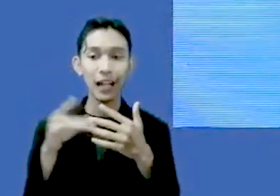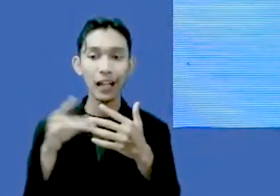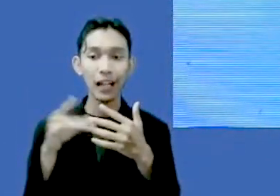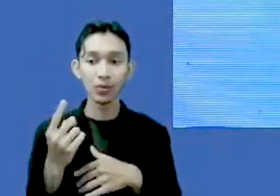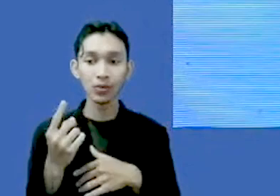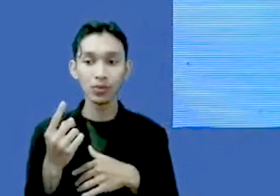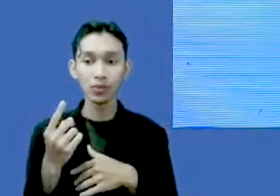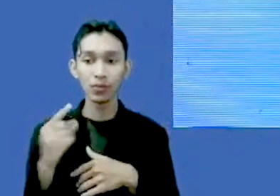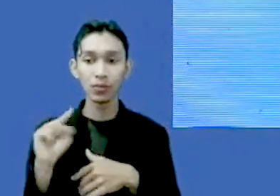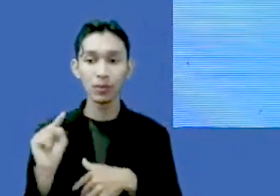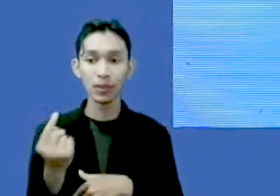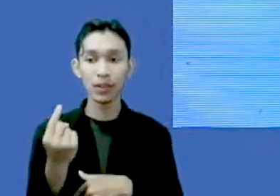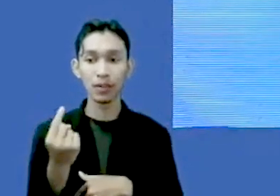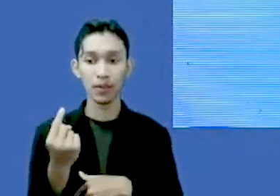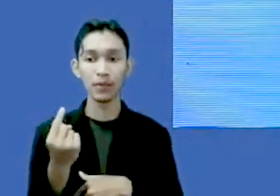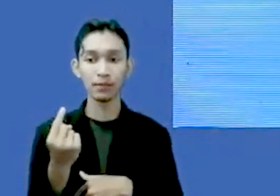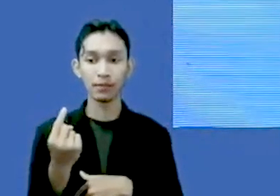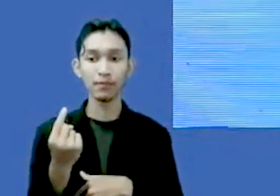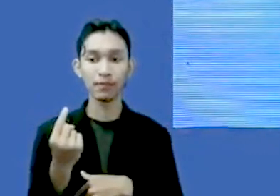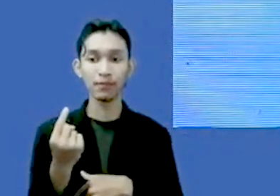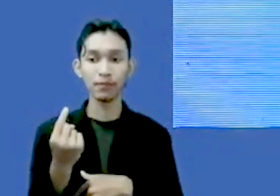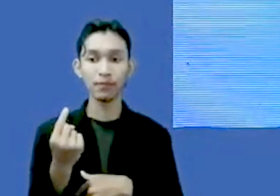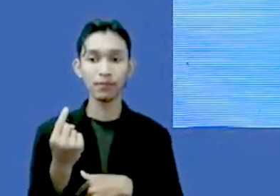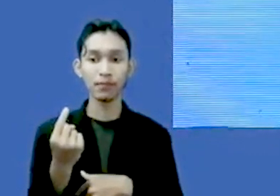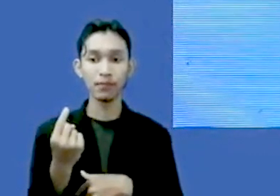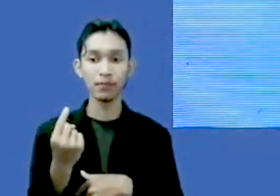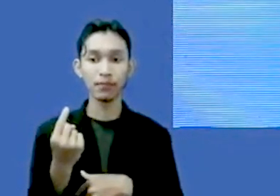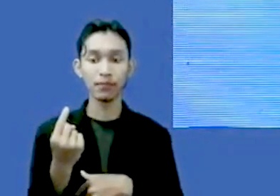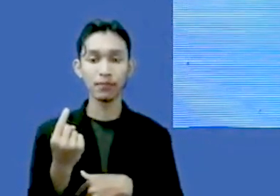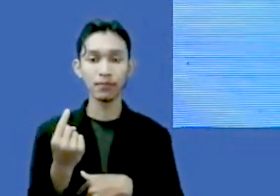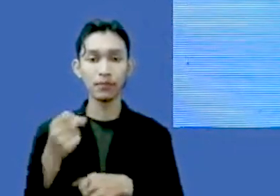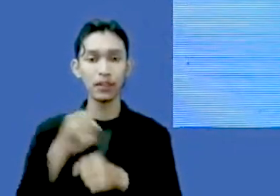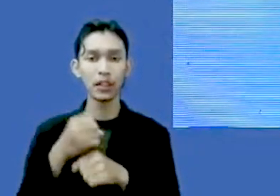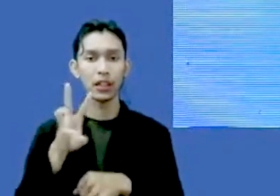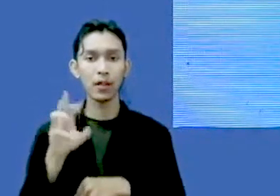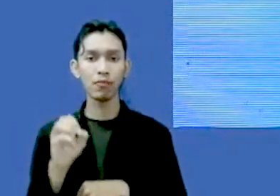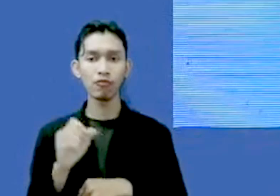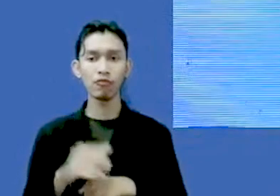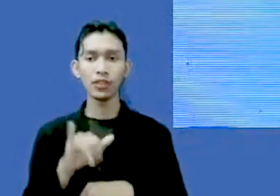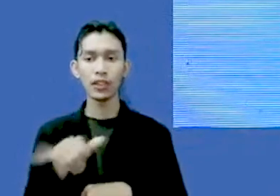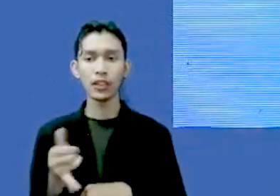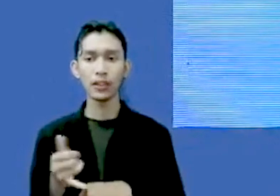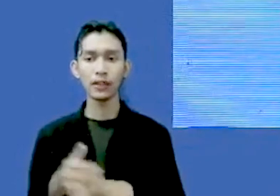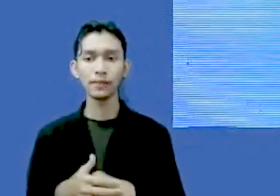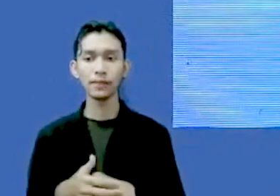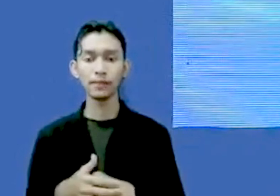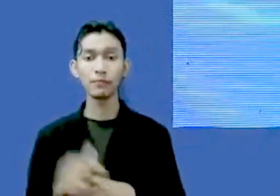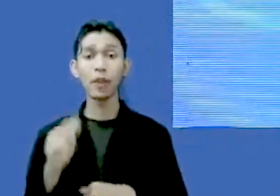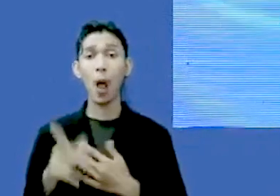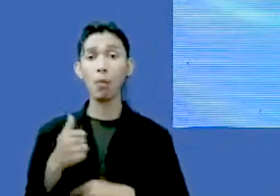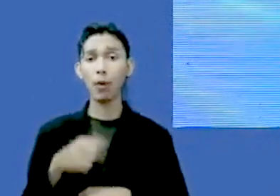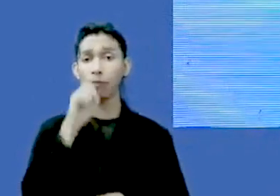di dalam pembahasan g20 Jadi kalau boleh menyampaikan